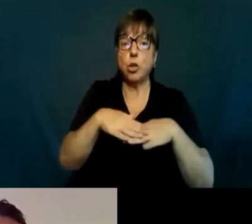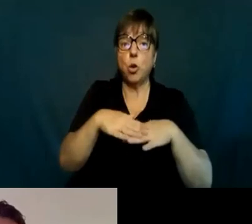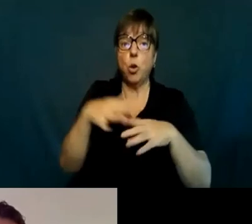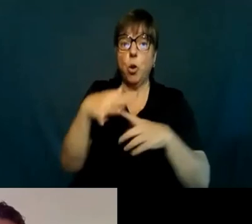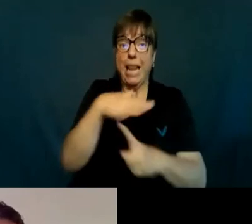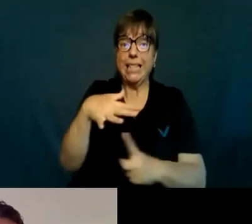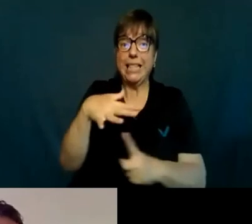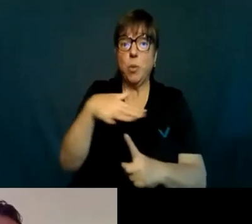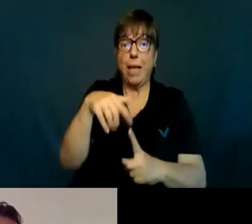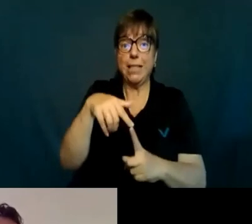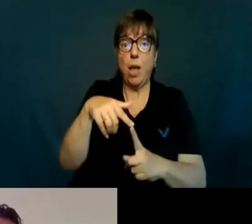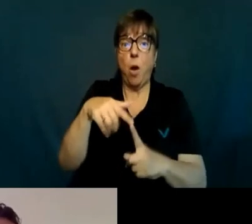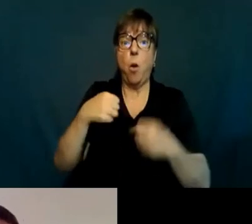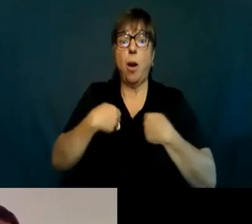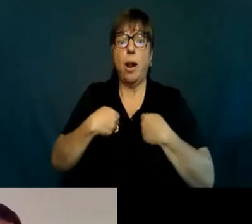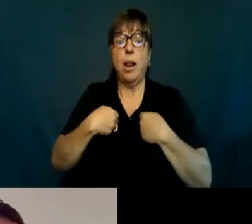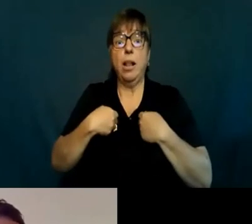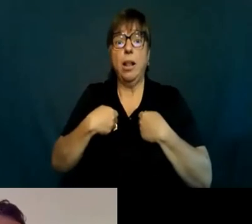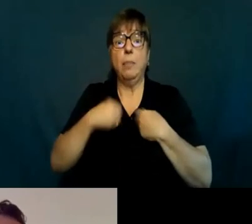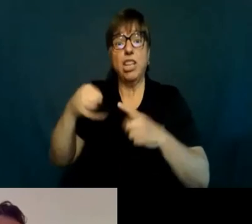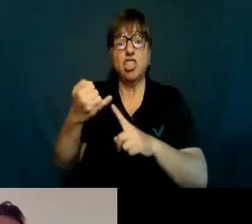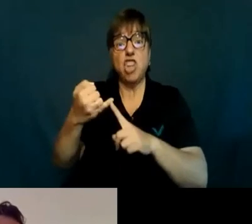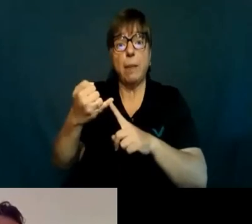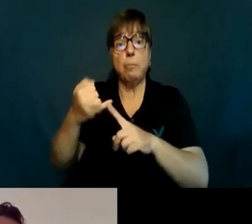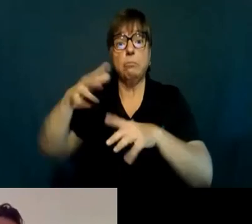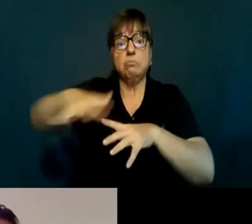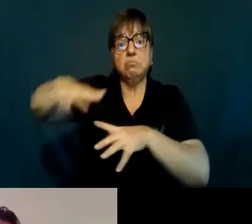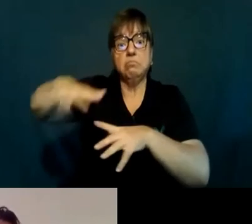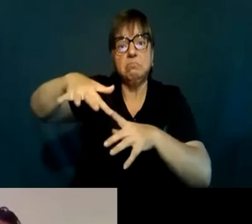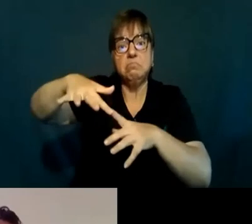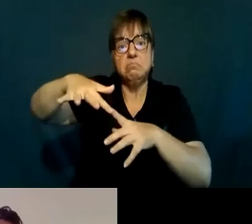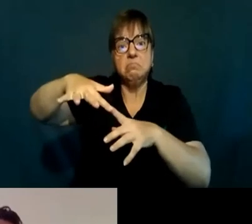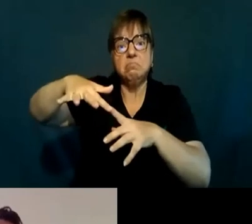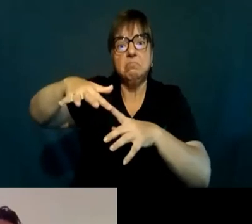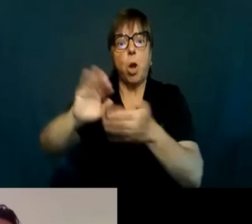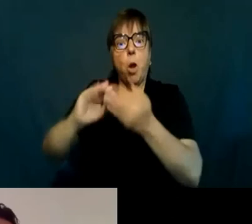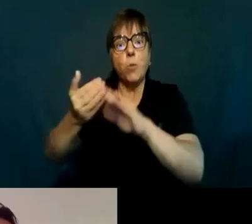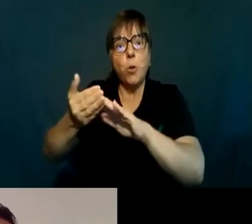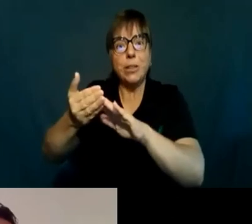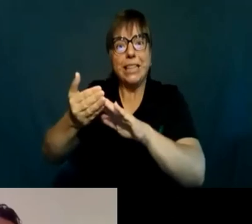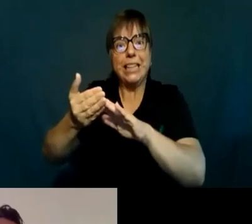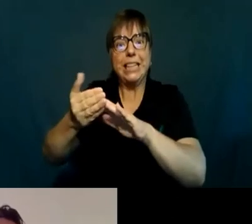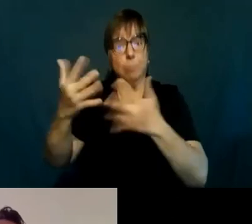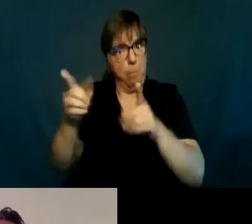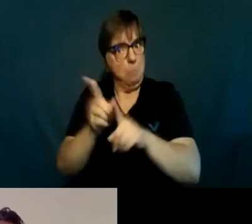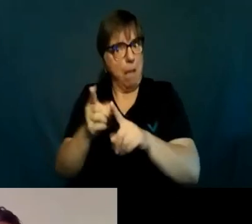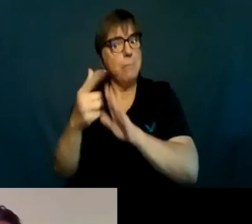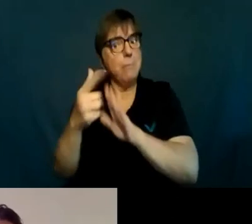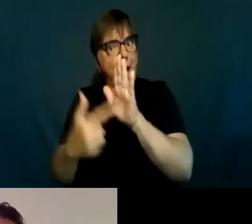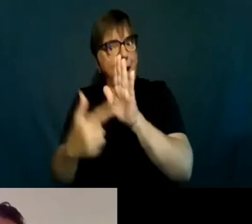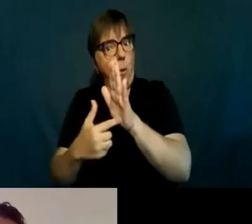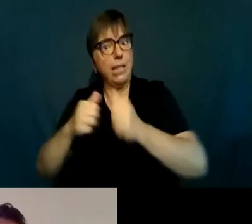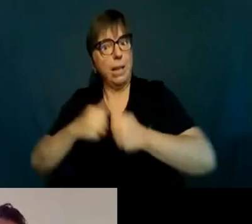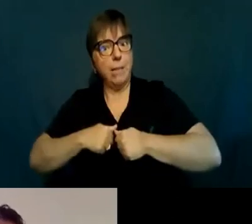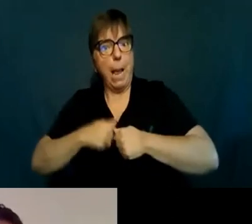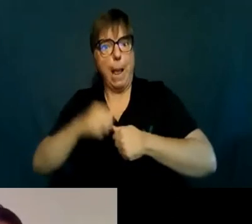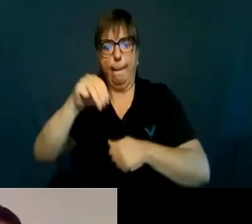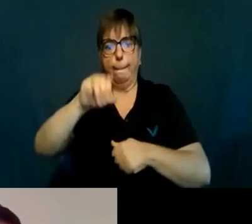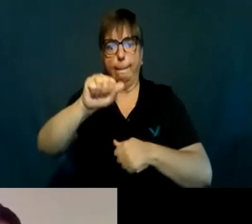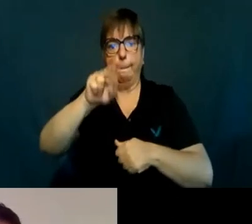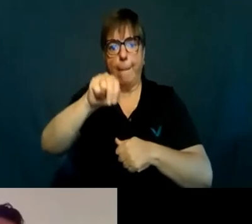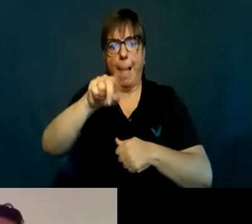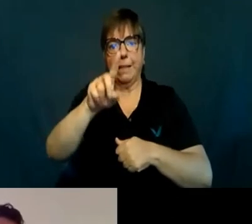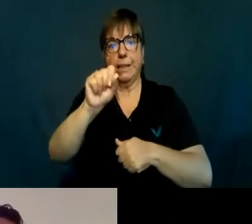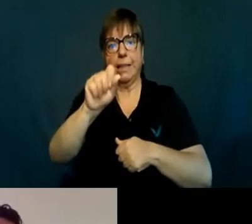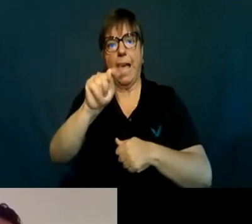comment ça a été géré par le gouvernement de la Nation Cree et les différentes communautés. Il y a même une loi qui a été adoptée, la Mandatory Self-Isolation